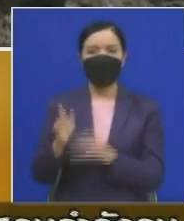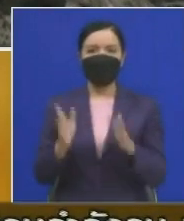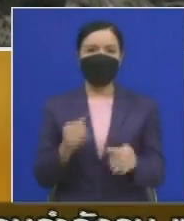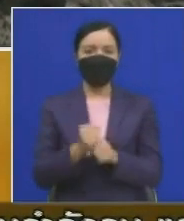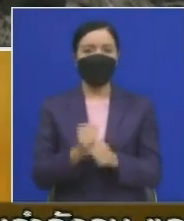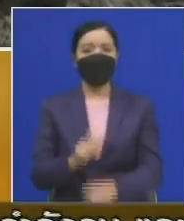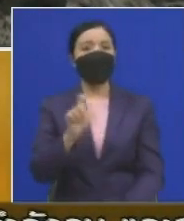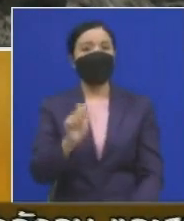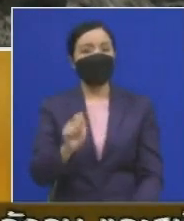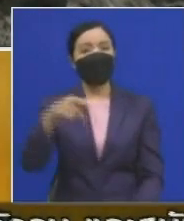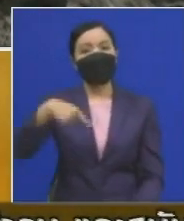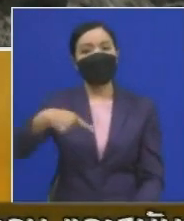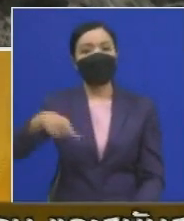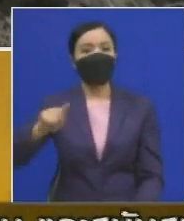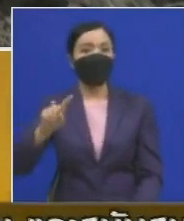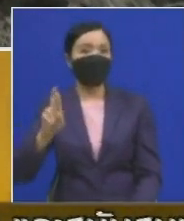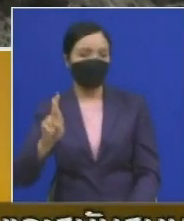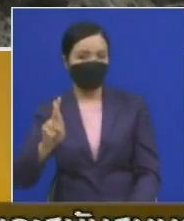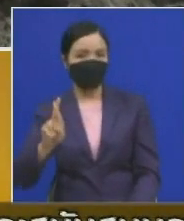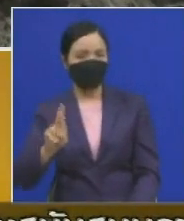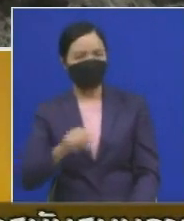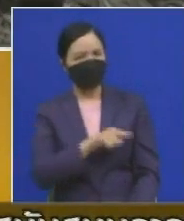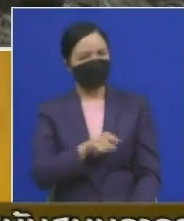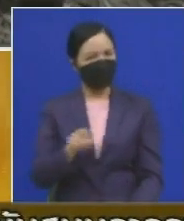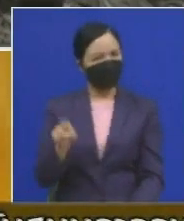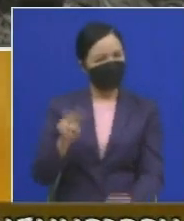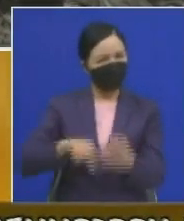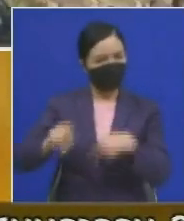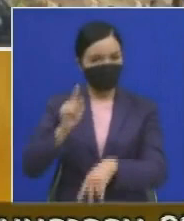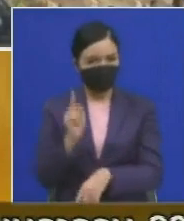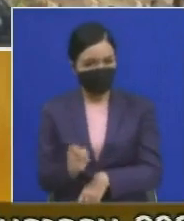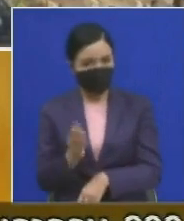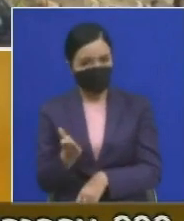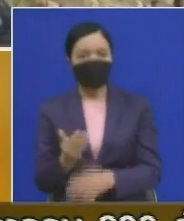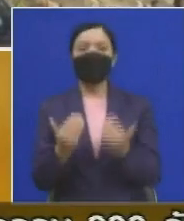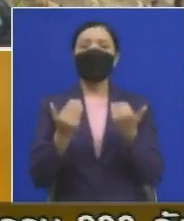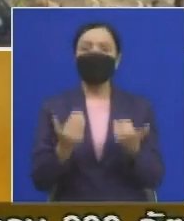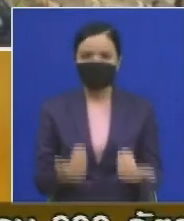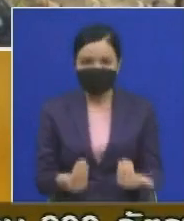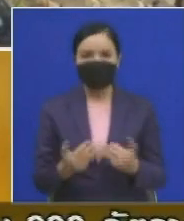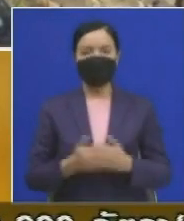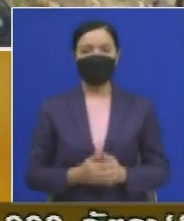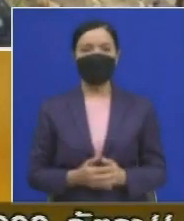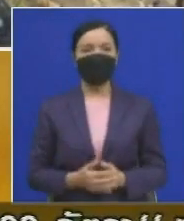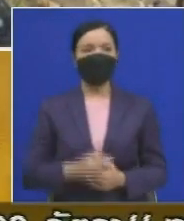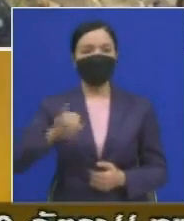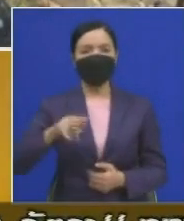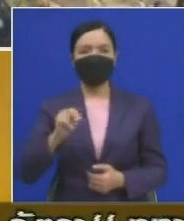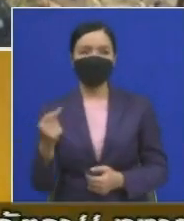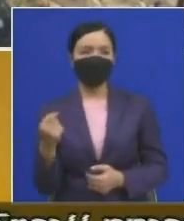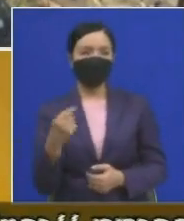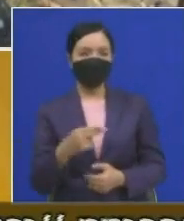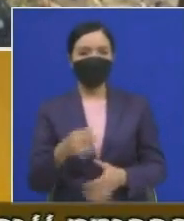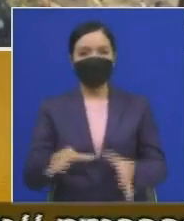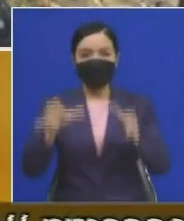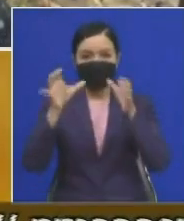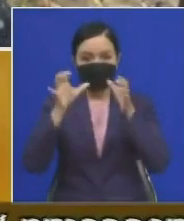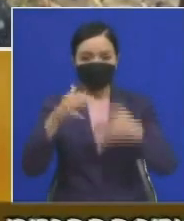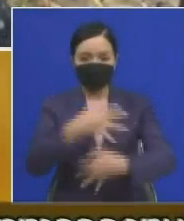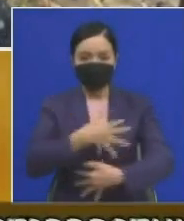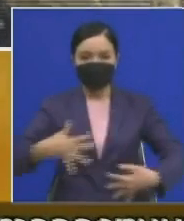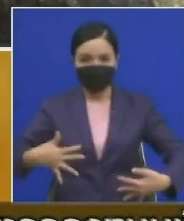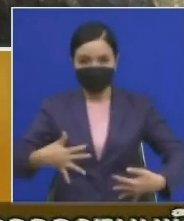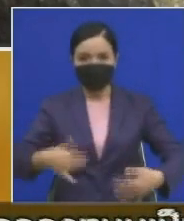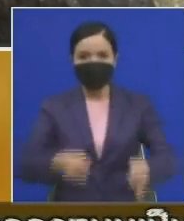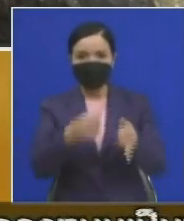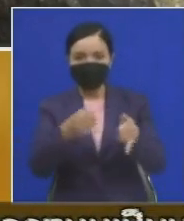10. 15กบอกวจะตองมการไปตรวจสอบนะคะแล้วก็วันนี้เนี่ย ทางด้านของเจ้รัที่ได้นำสรากเสือโครง อาวุปื